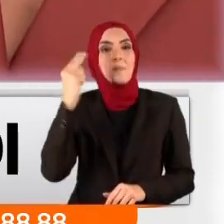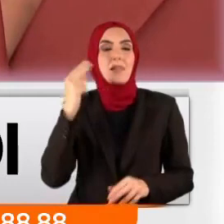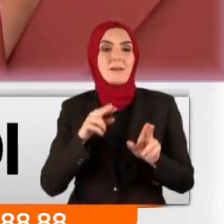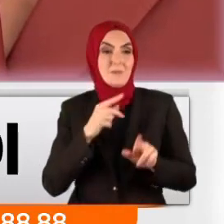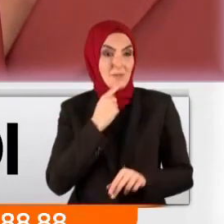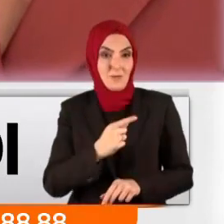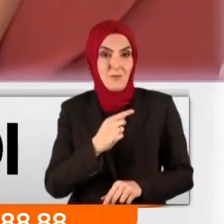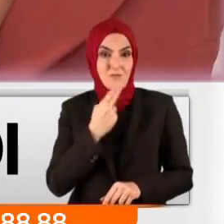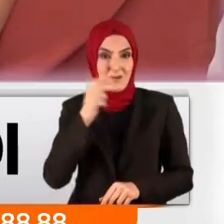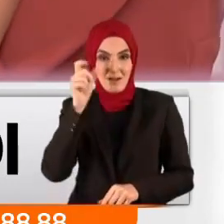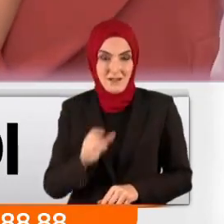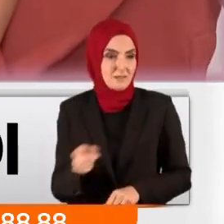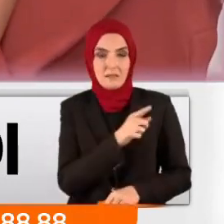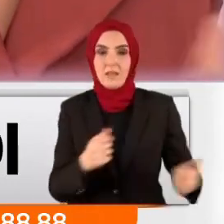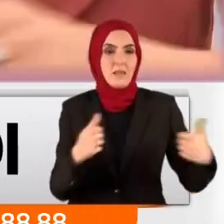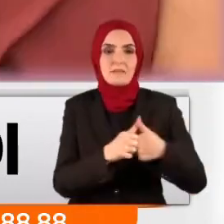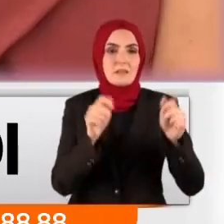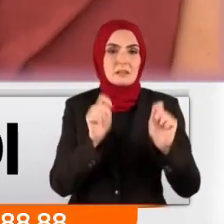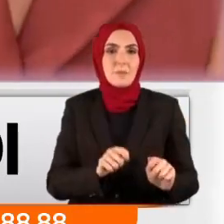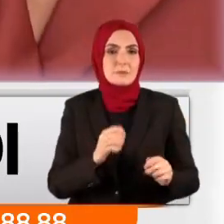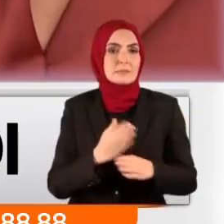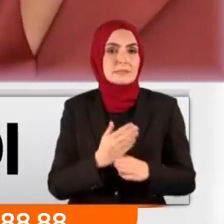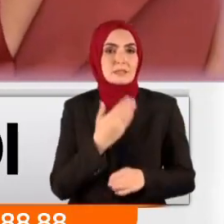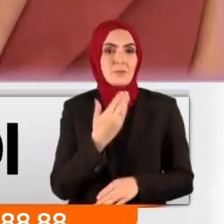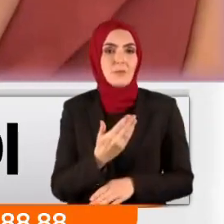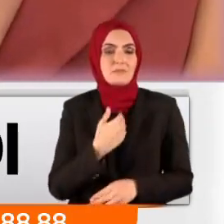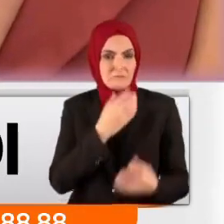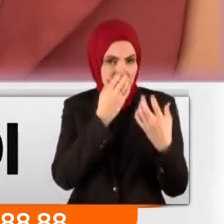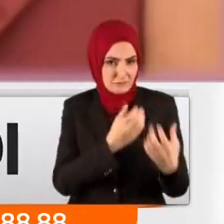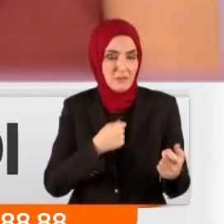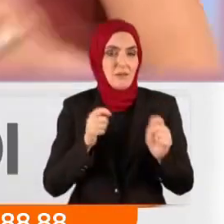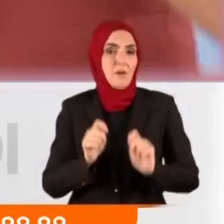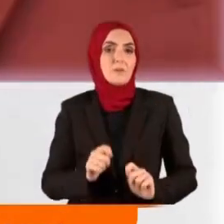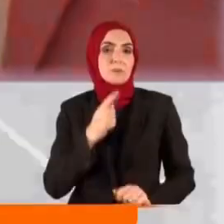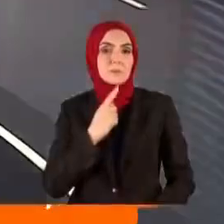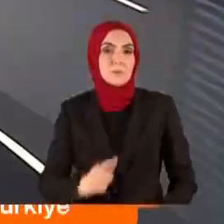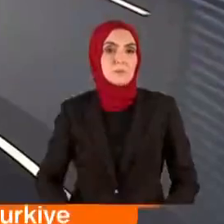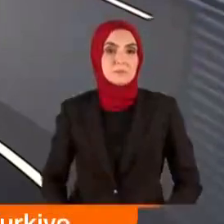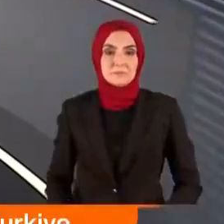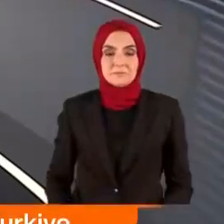neden evlendirdiniz? Ben iyilik yaptım kardeşim, daha ne yapayım?